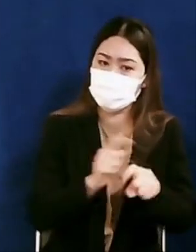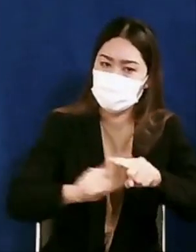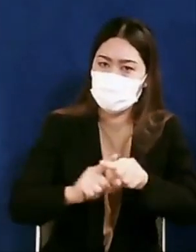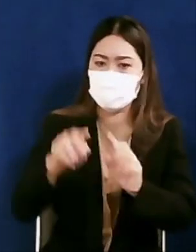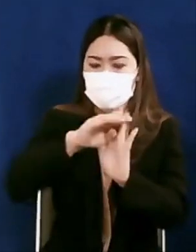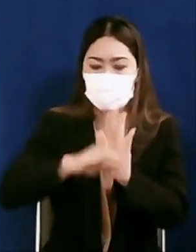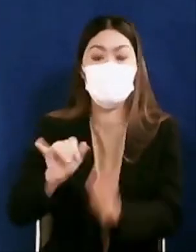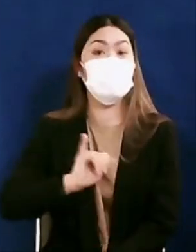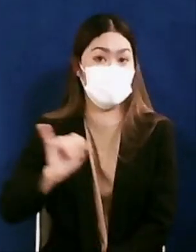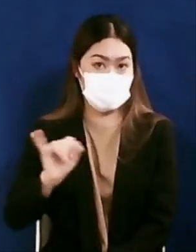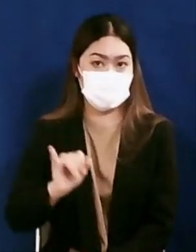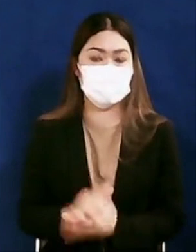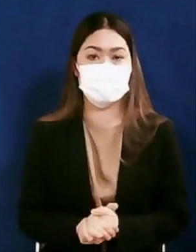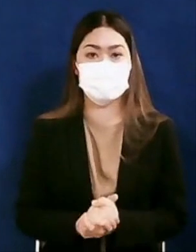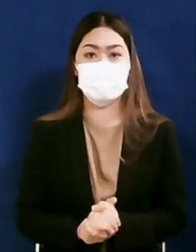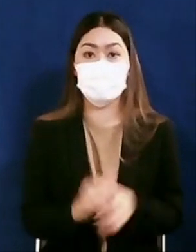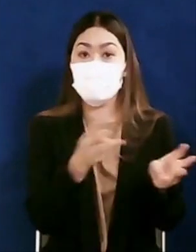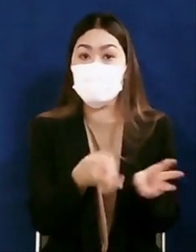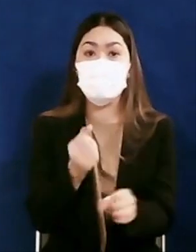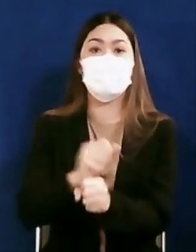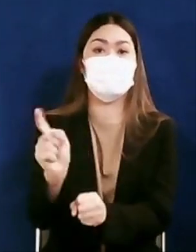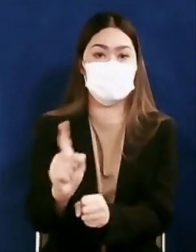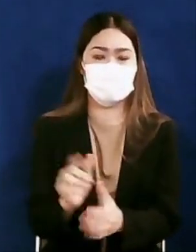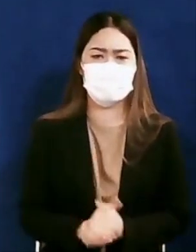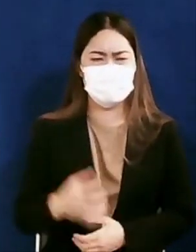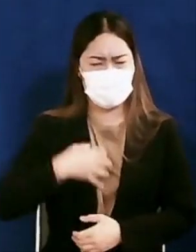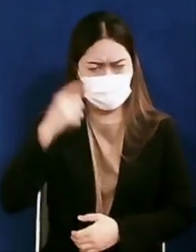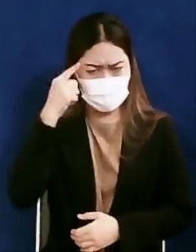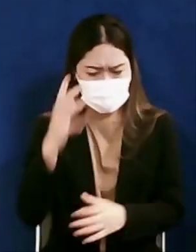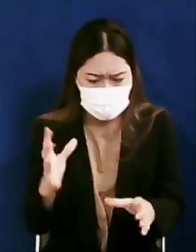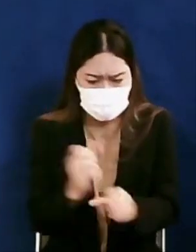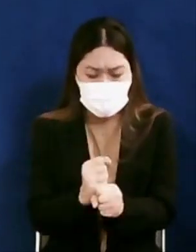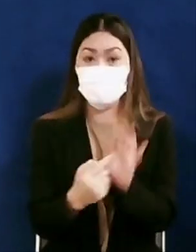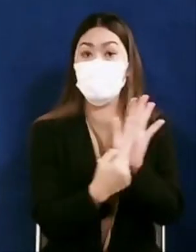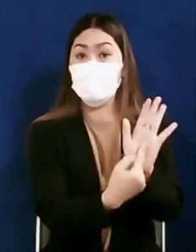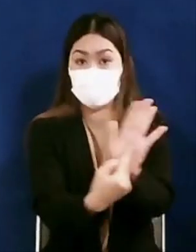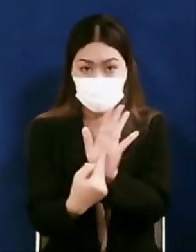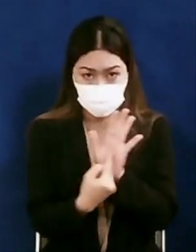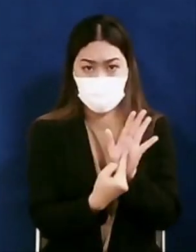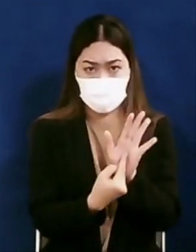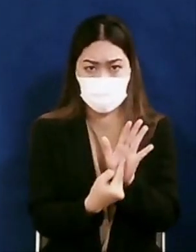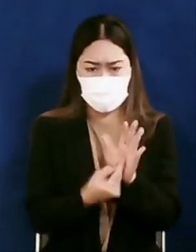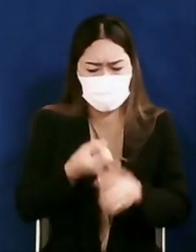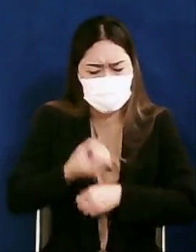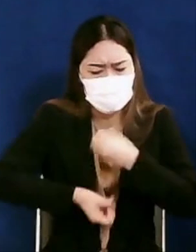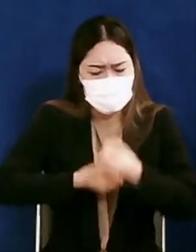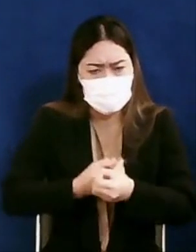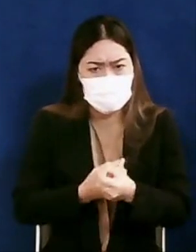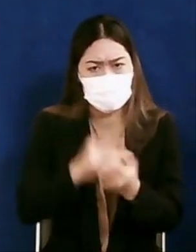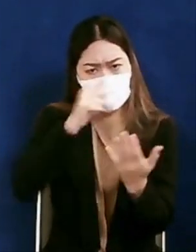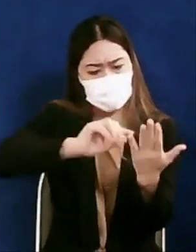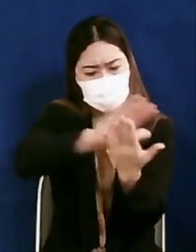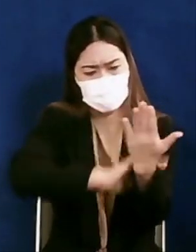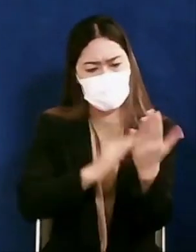องนะครับหลักการของเราก็คือเราอยากได้จำนวนตัวอย่างที่มันสะท้อนในแต่ละพื้น